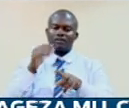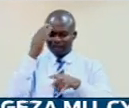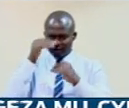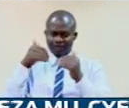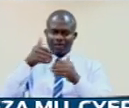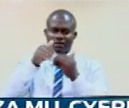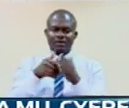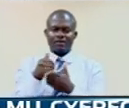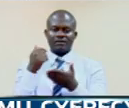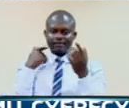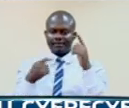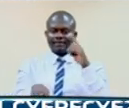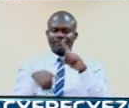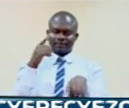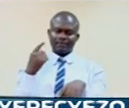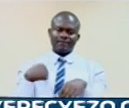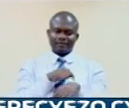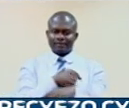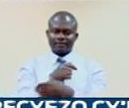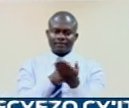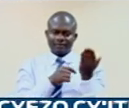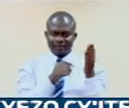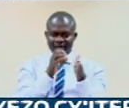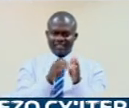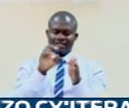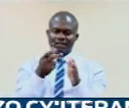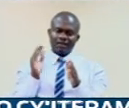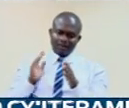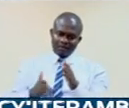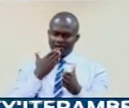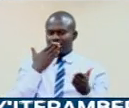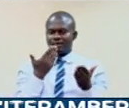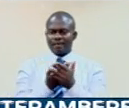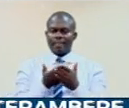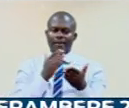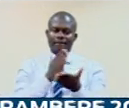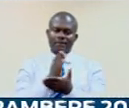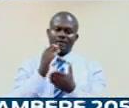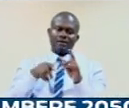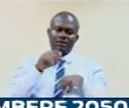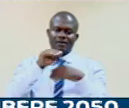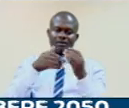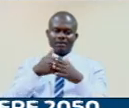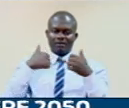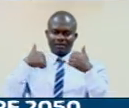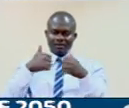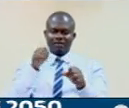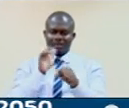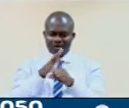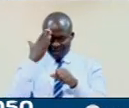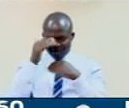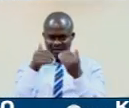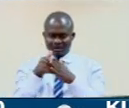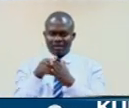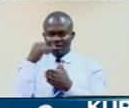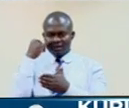tugenda dukina turaza gutsinda effectivement deuxième mita babyitwayemo neza, urebye n'ibitego twatsinze ibitego byiza cyane kuko twari